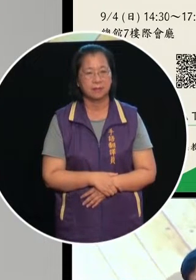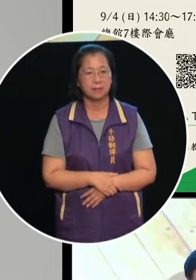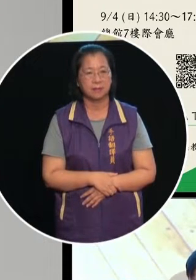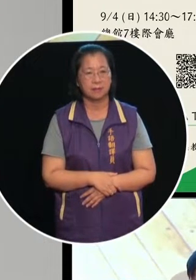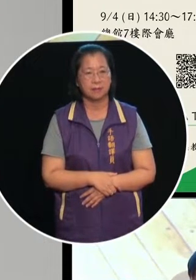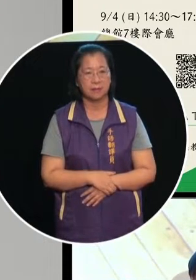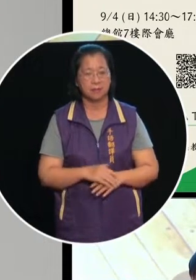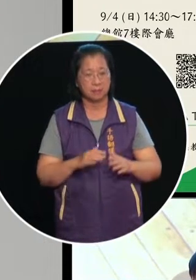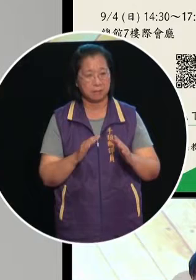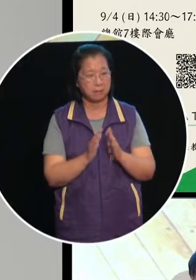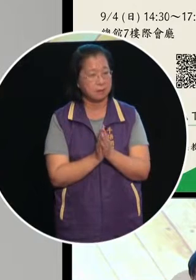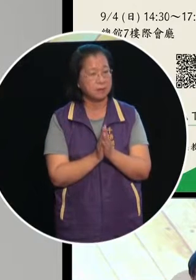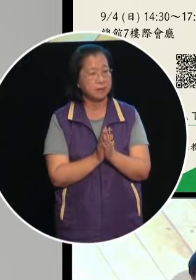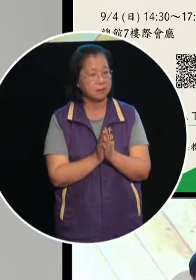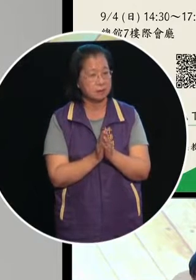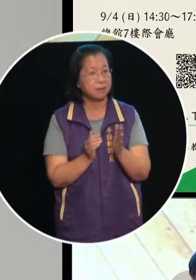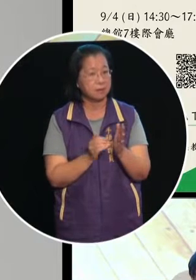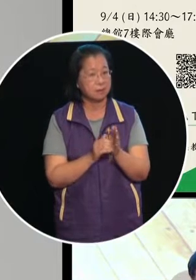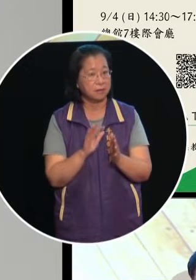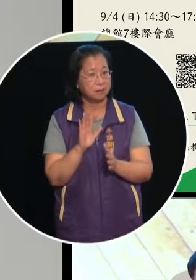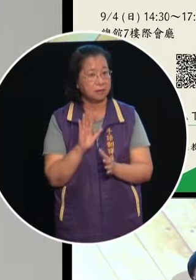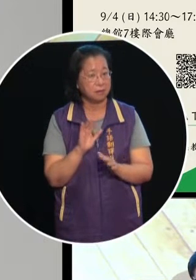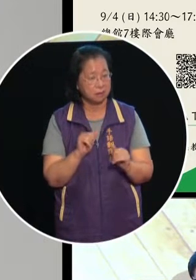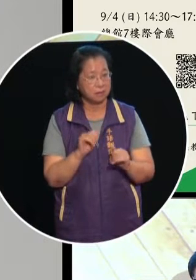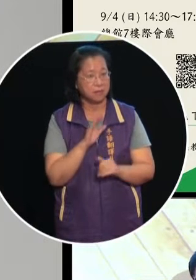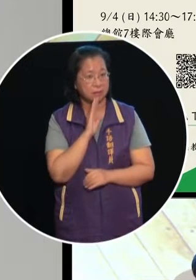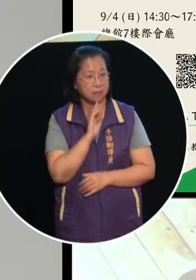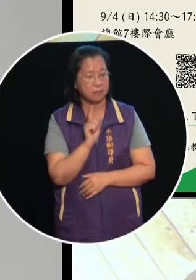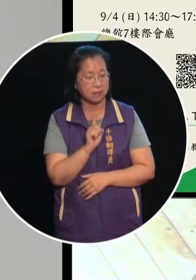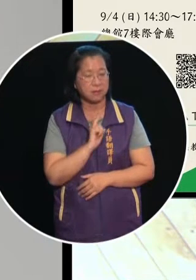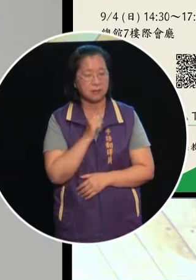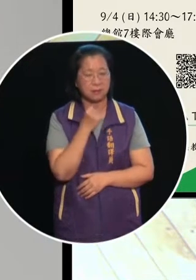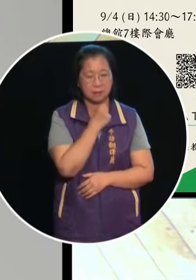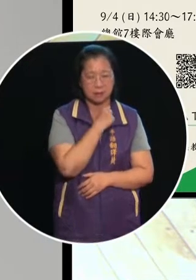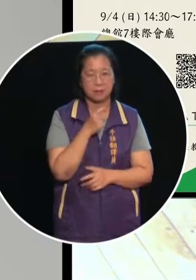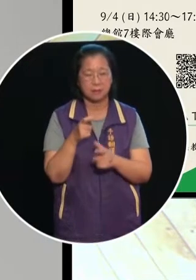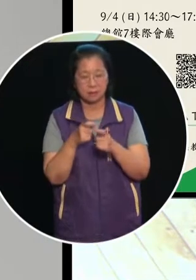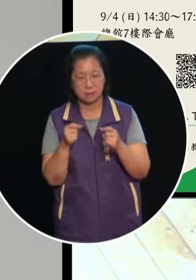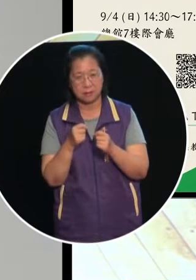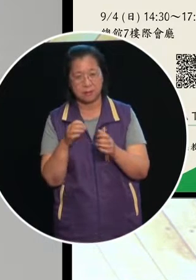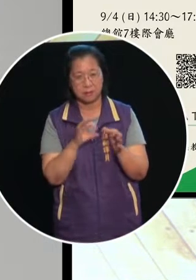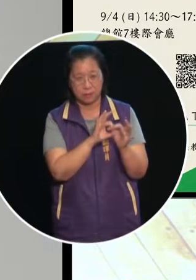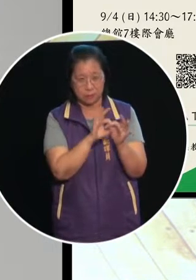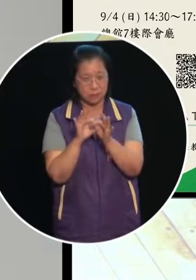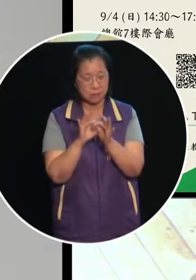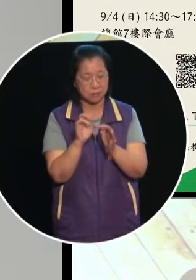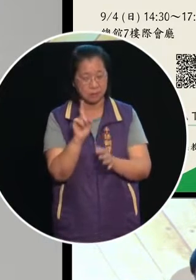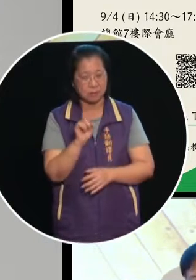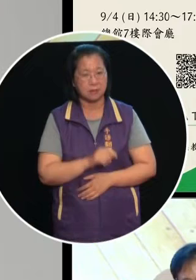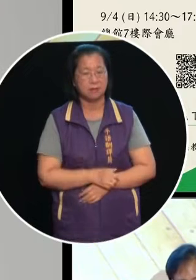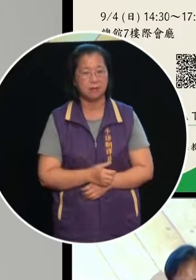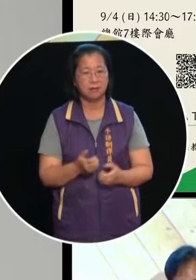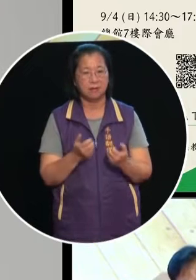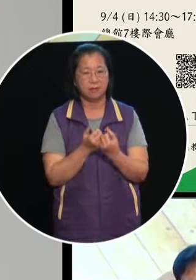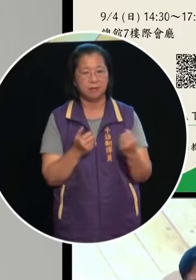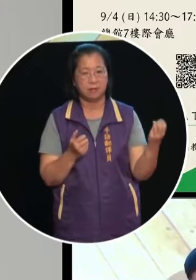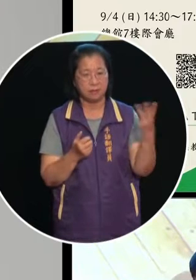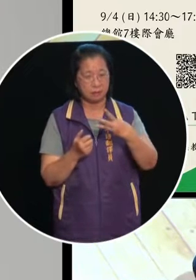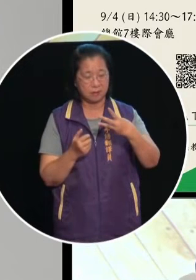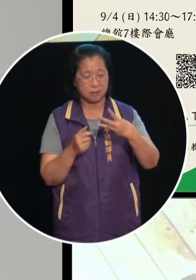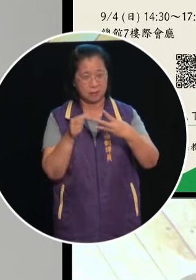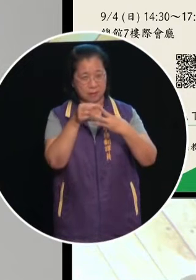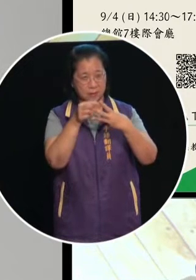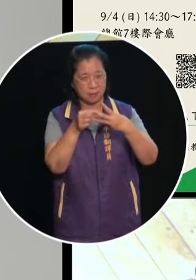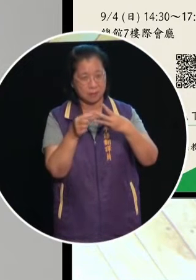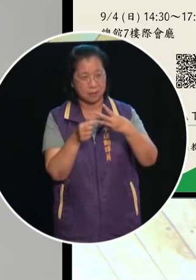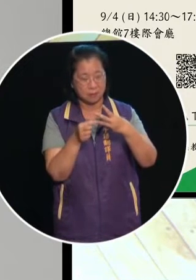9月27号、28号马上到了，那我们进入新时代的台陆关系。今天内容是要分为这个三种部分来，